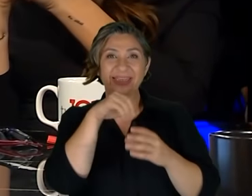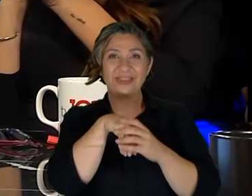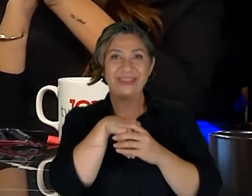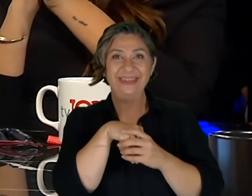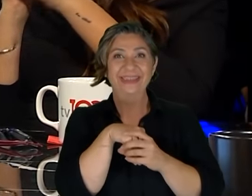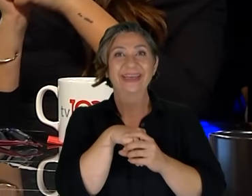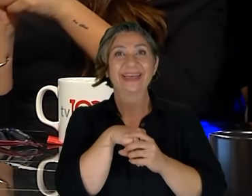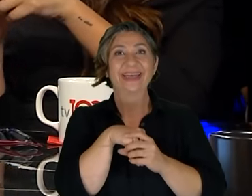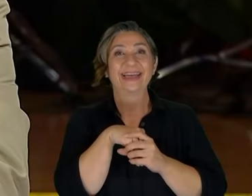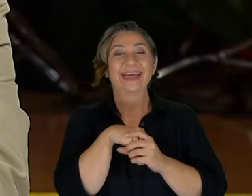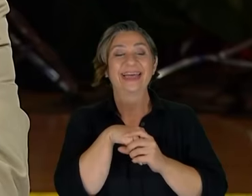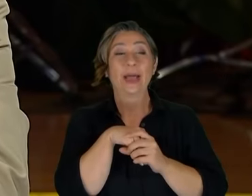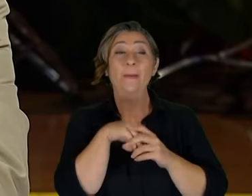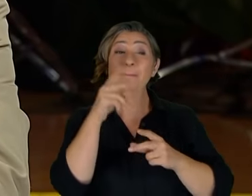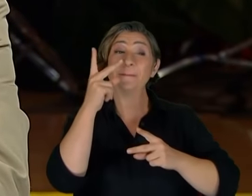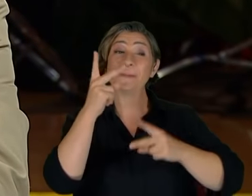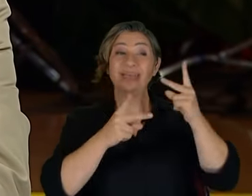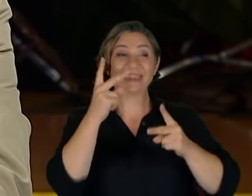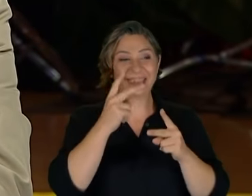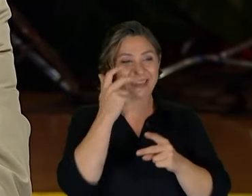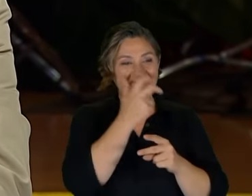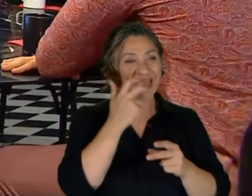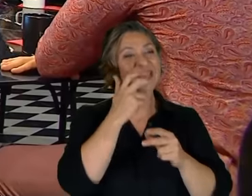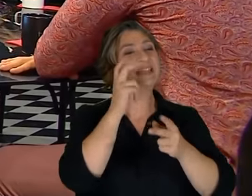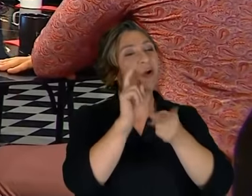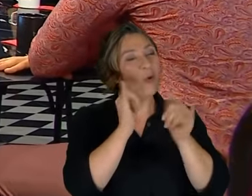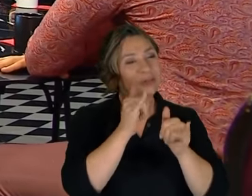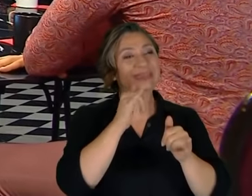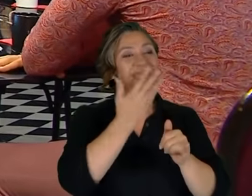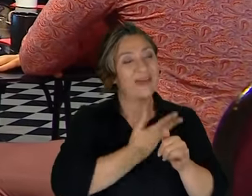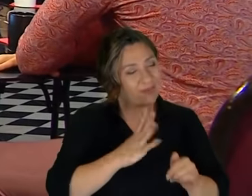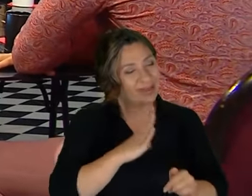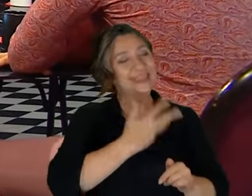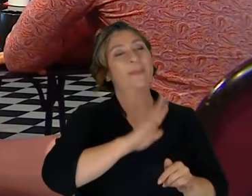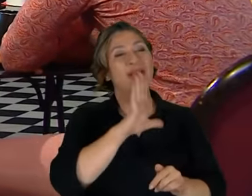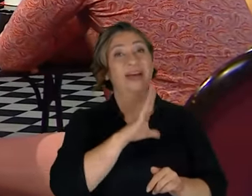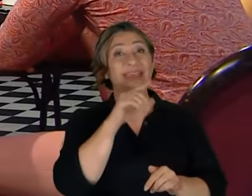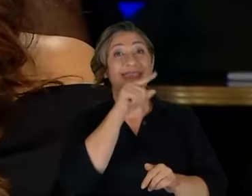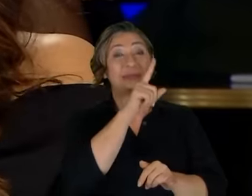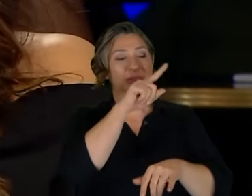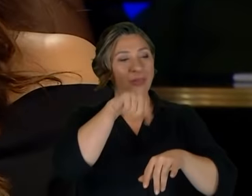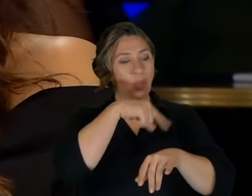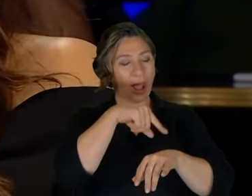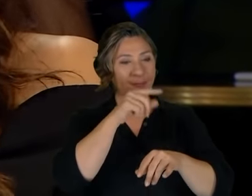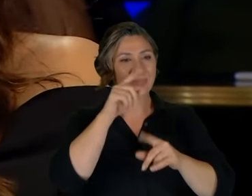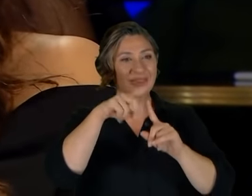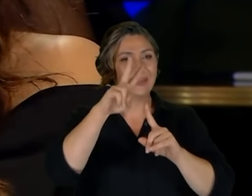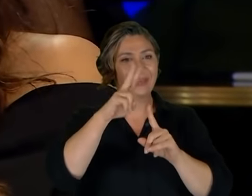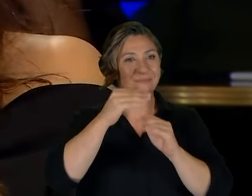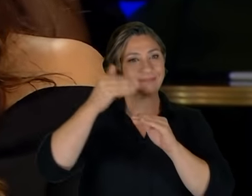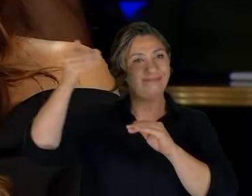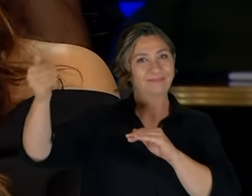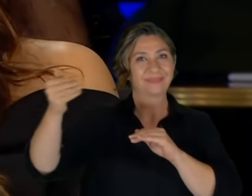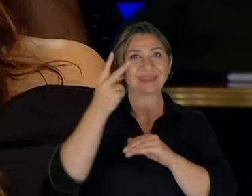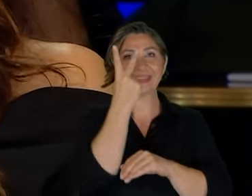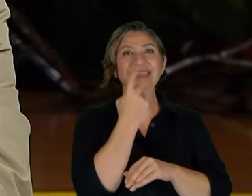filan. Estağfurullah. Hani bazı sanatçıların seveni var, sevmeyeni var filan. Siz bir dönem işte televizyonlardan uzak kaldınız.